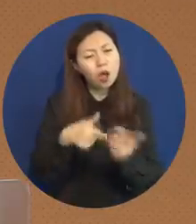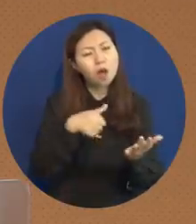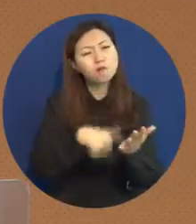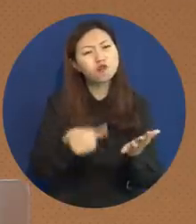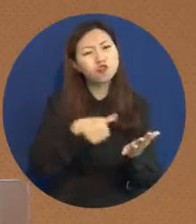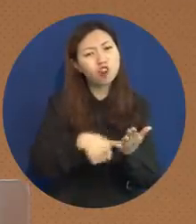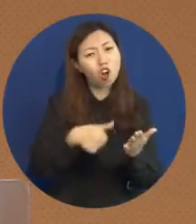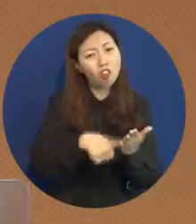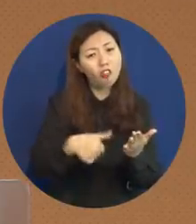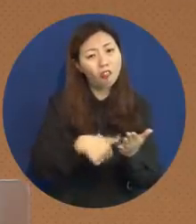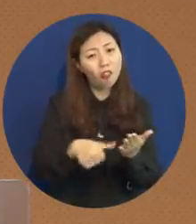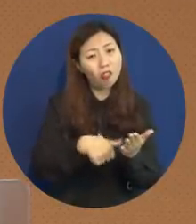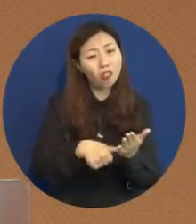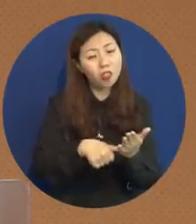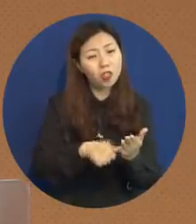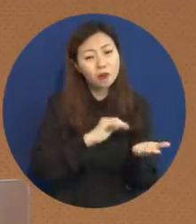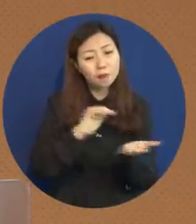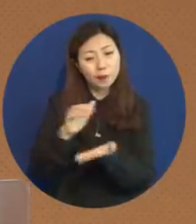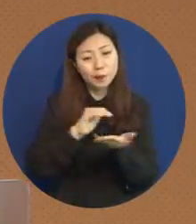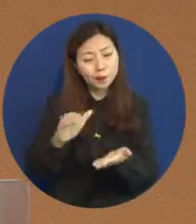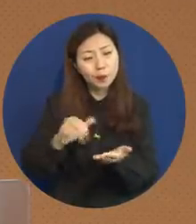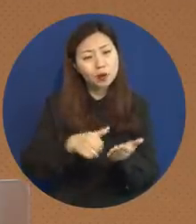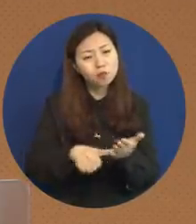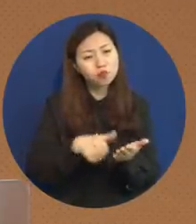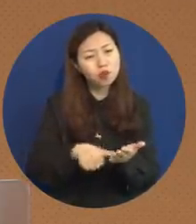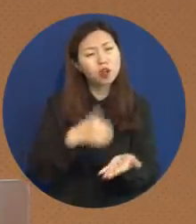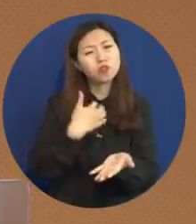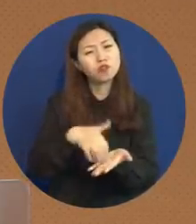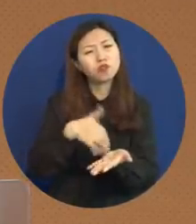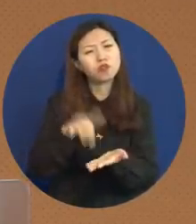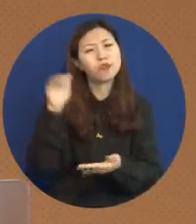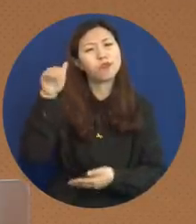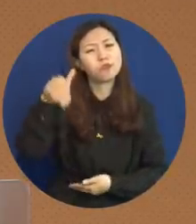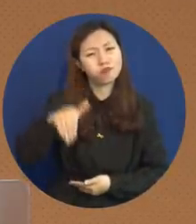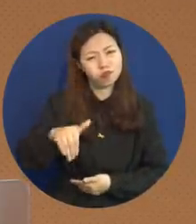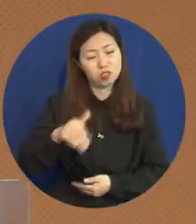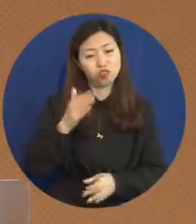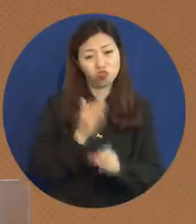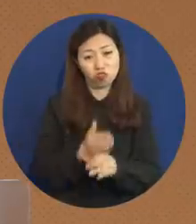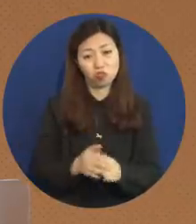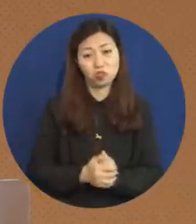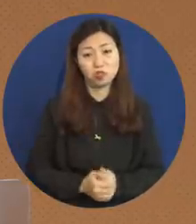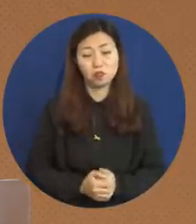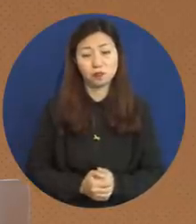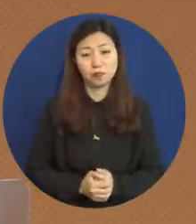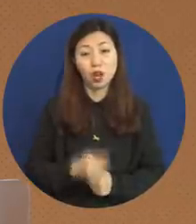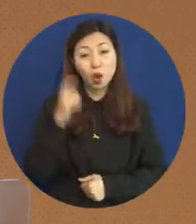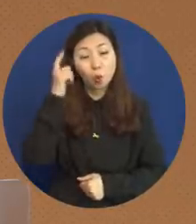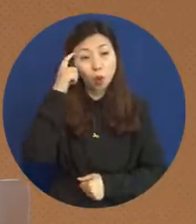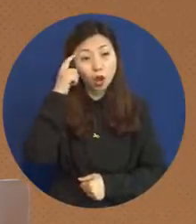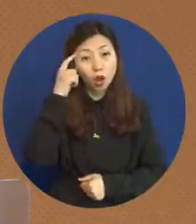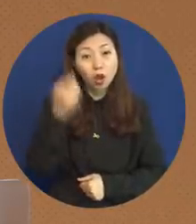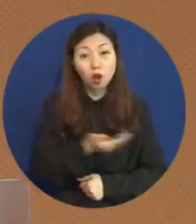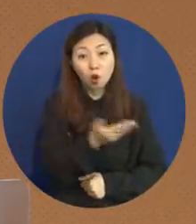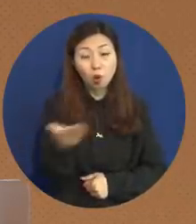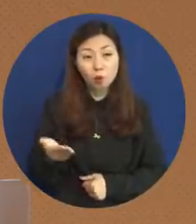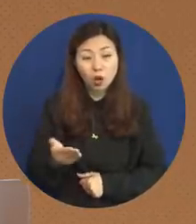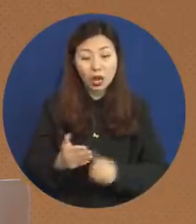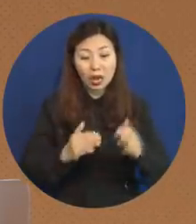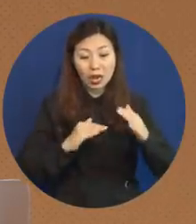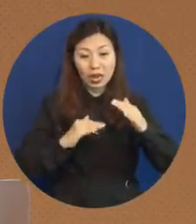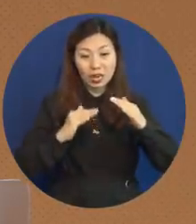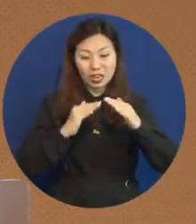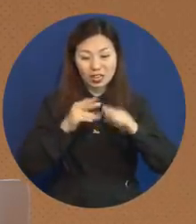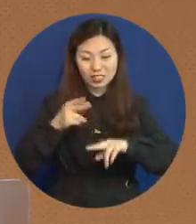물동량이 경제가 전체가 침체가 되니까 물동량이 떨어져요. 왜냐하면 가게 여러분들이 뭘 식당을 하든